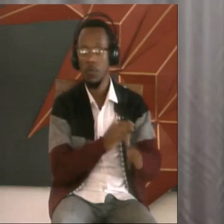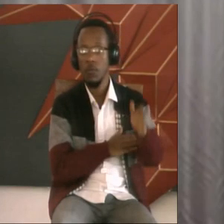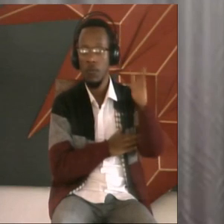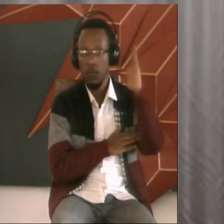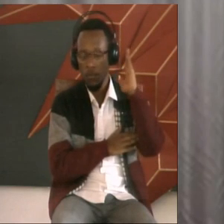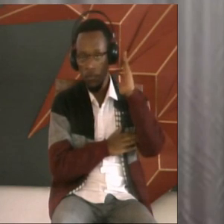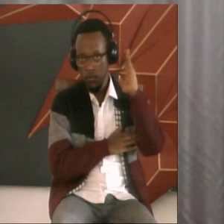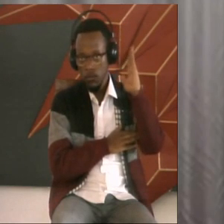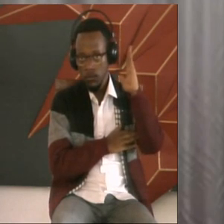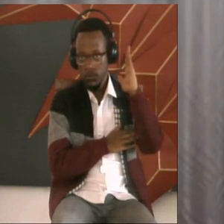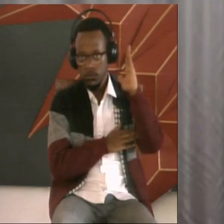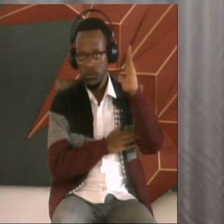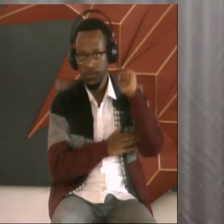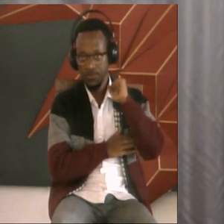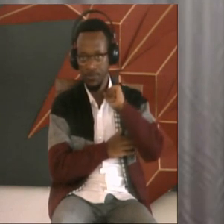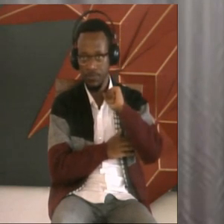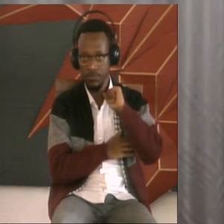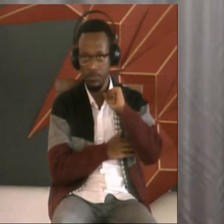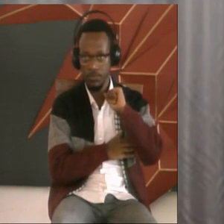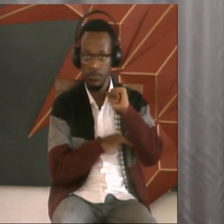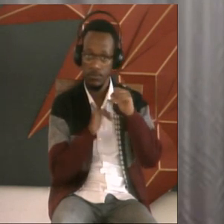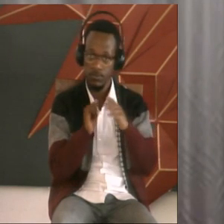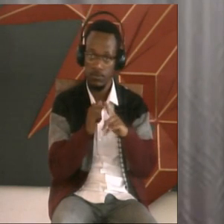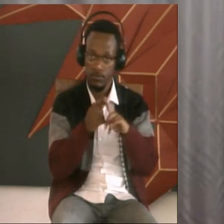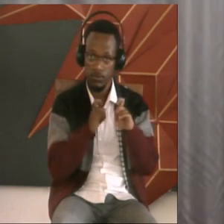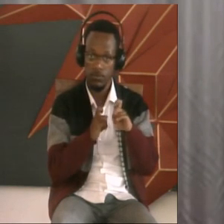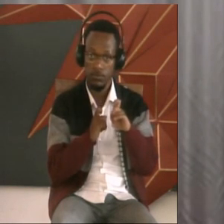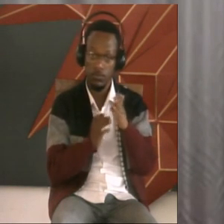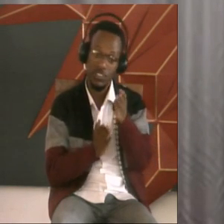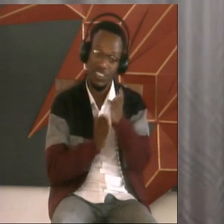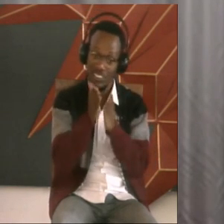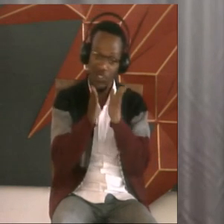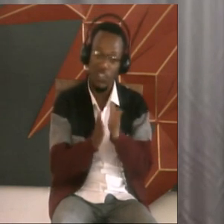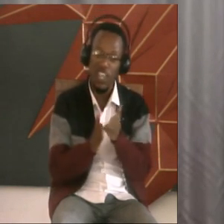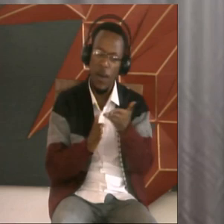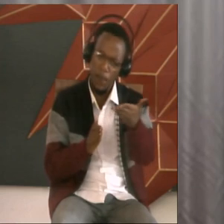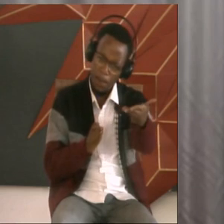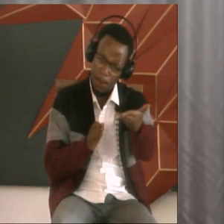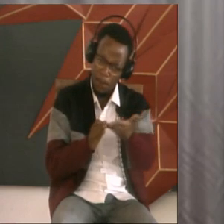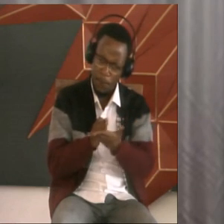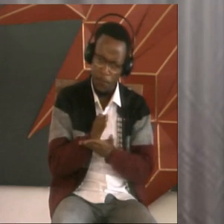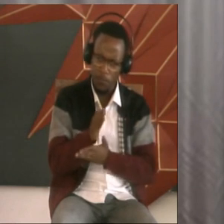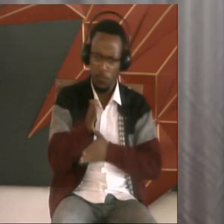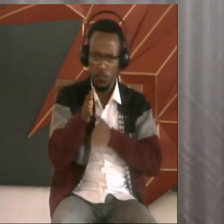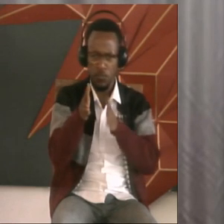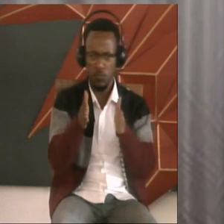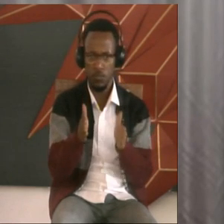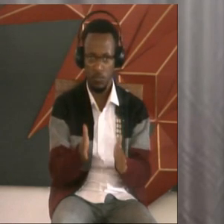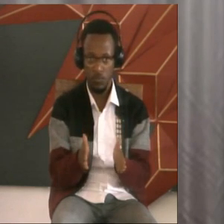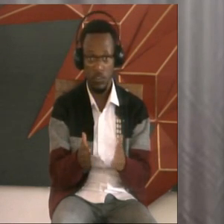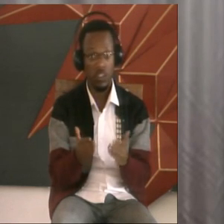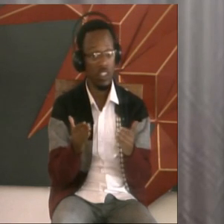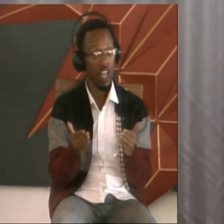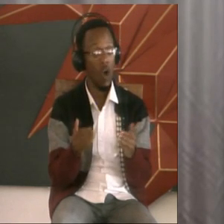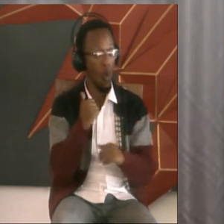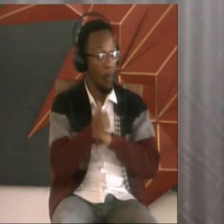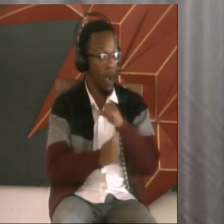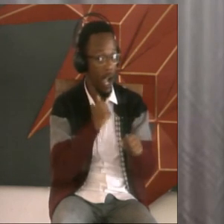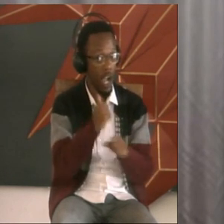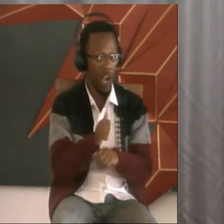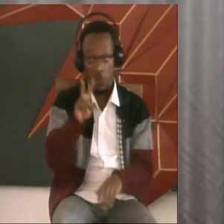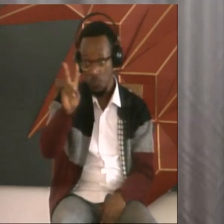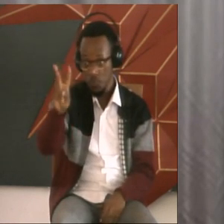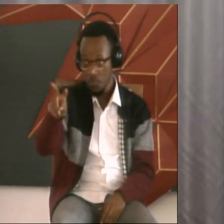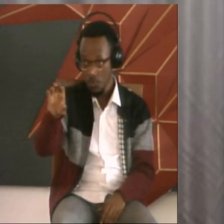twumve amagambo y'Imana aturuka ku mugaragu ukira. Et une nouvelle année a commencé.